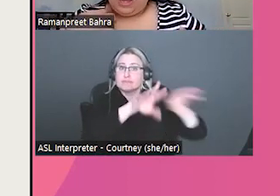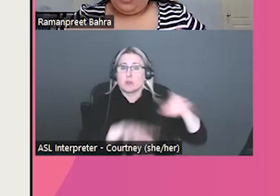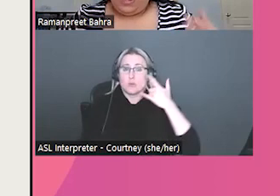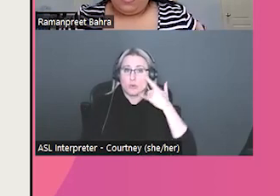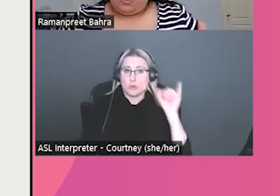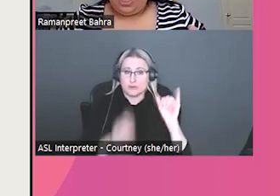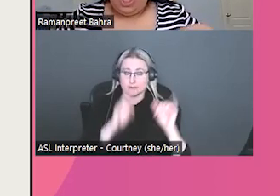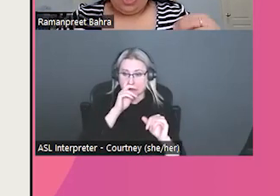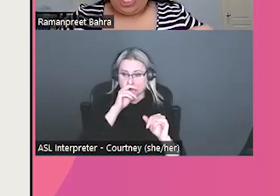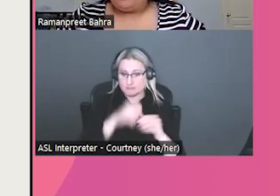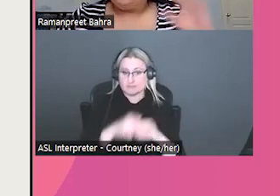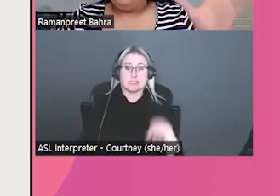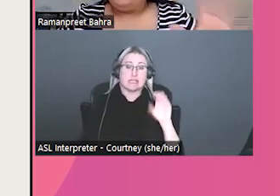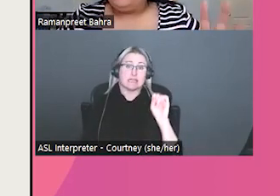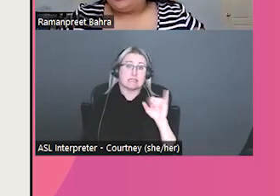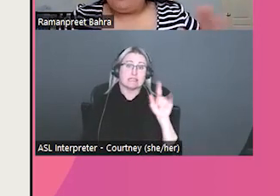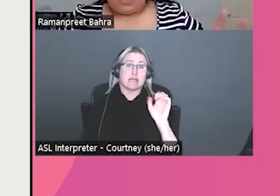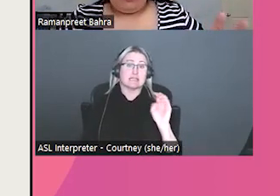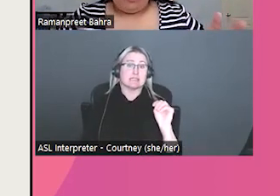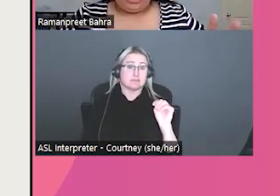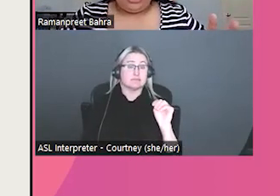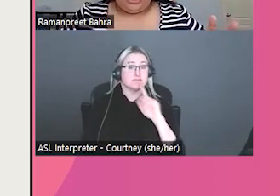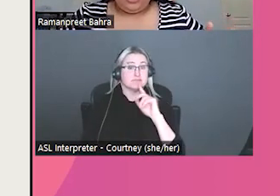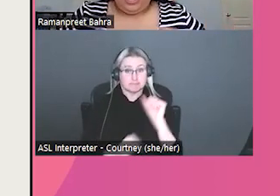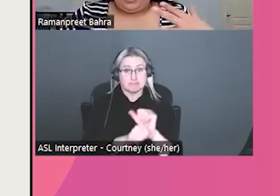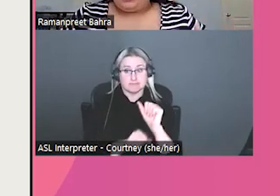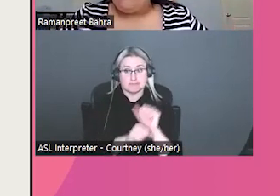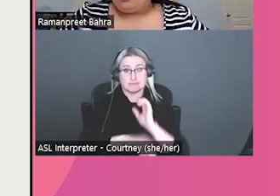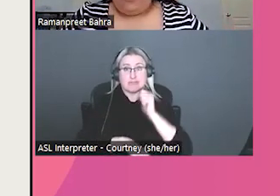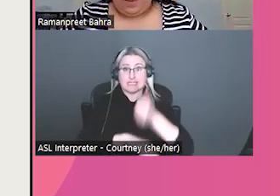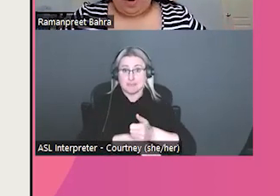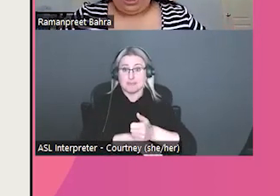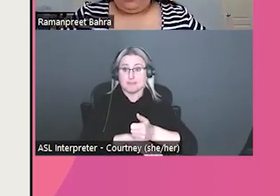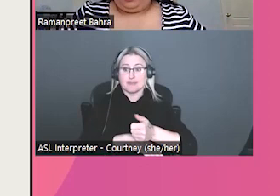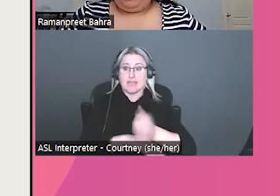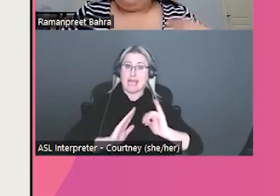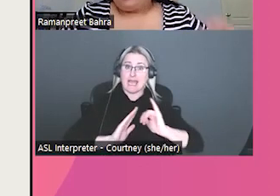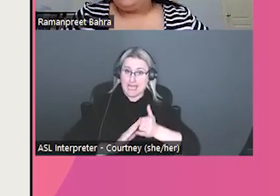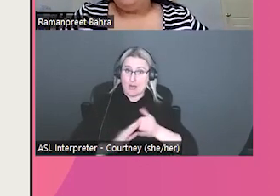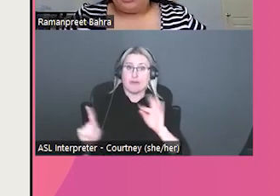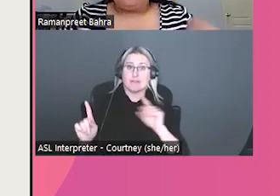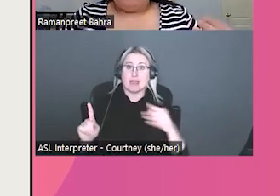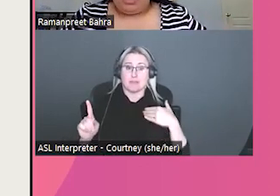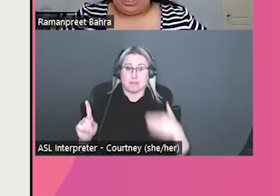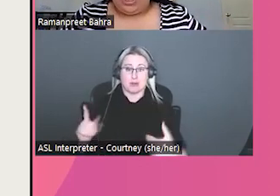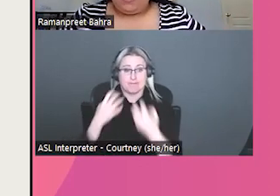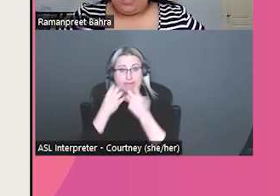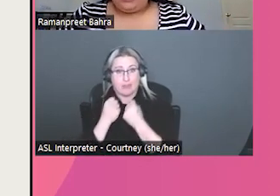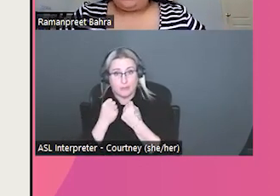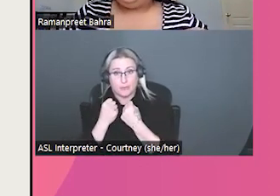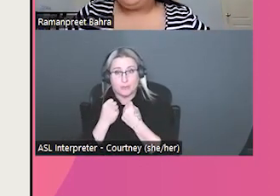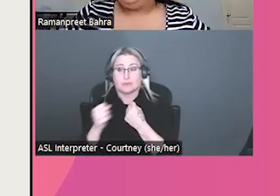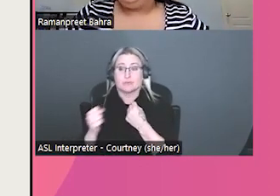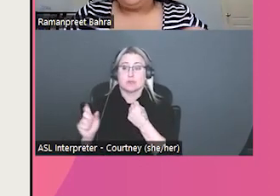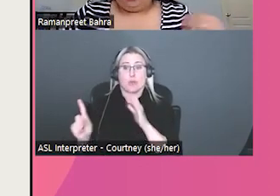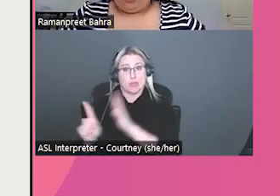la gym, par exemple. Et cela modélise littéralement et figurativement comment on